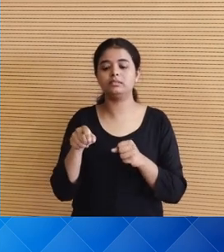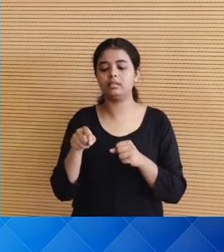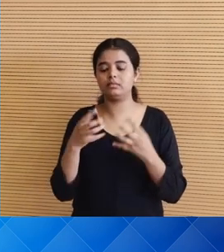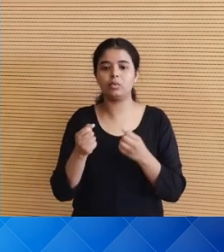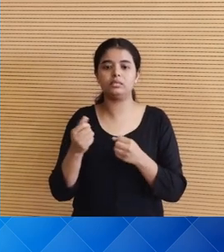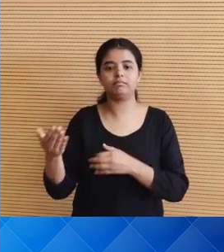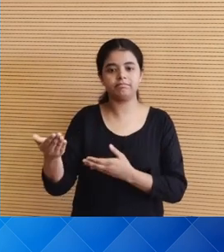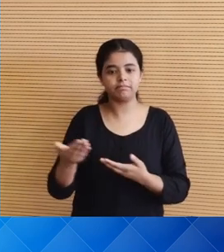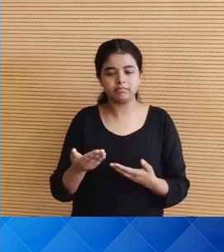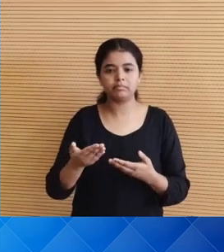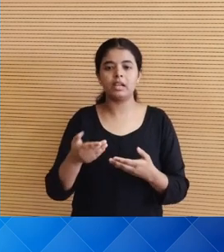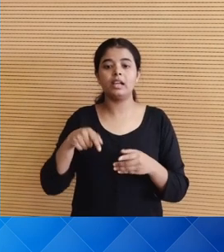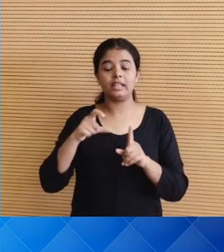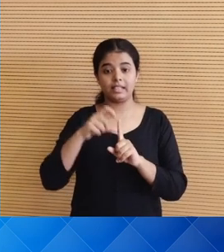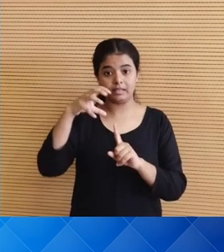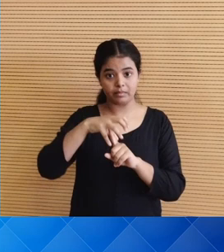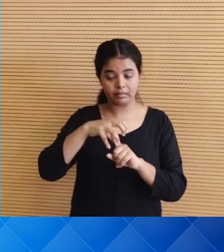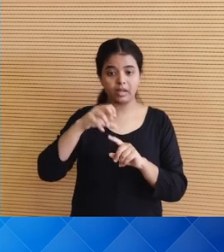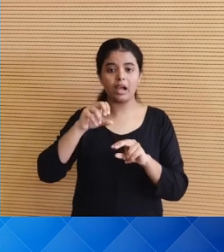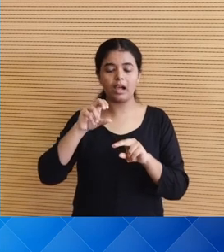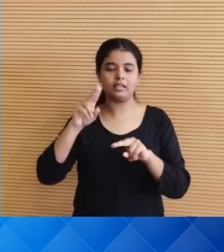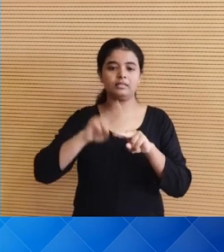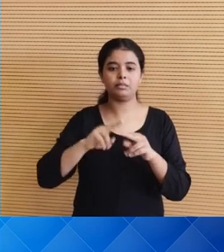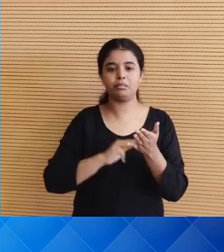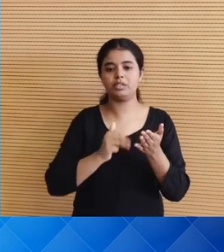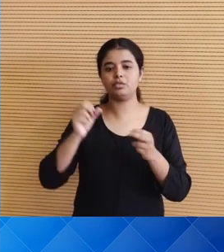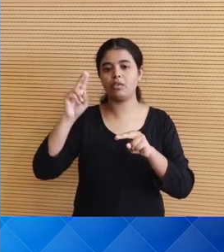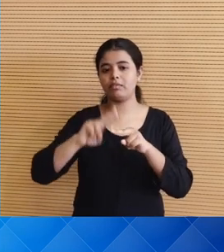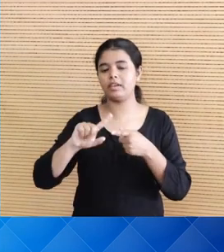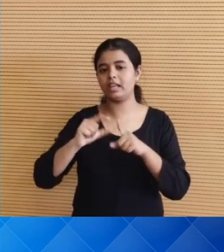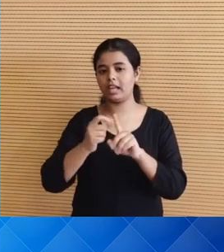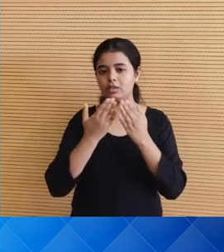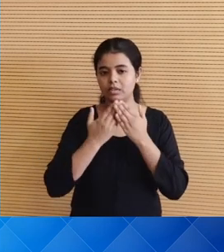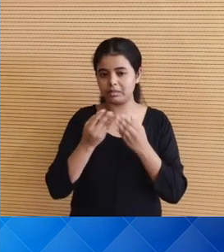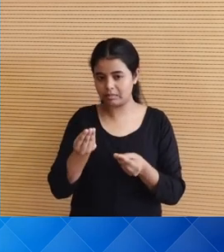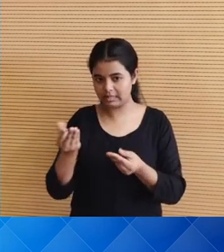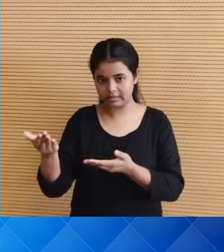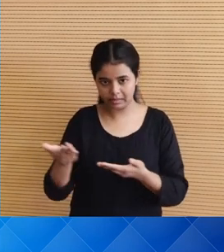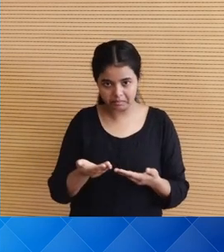Literacy, Ministry of Education, Government of India. Would you please come forward to the dais, madam?